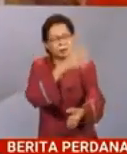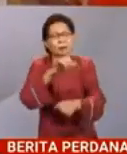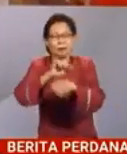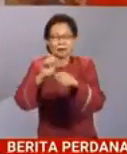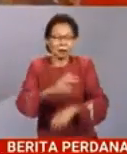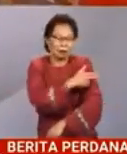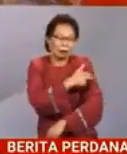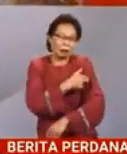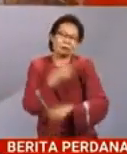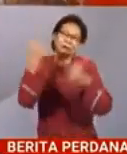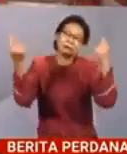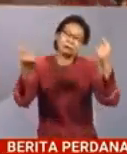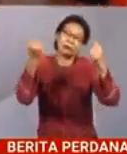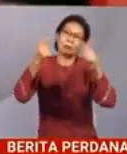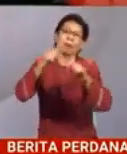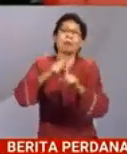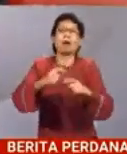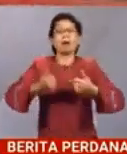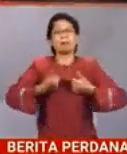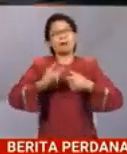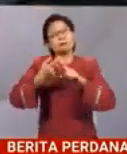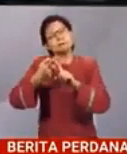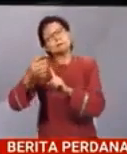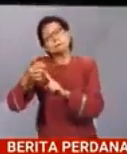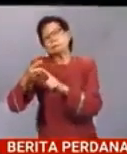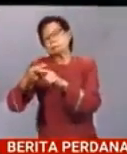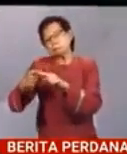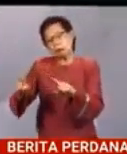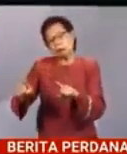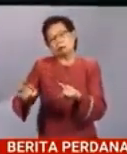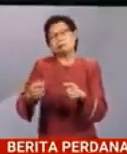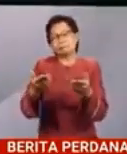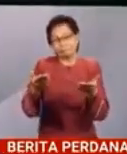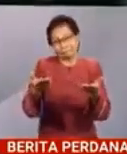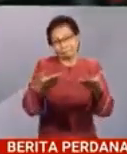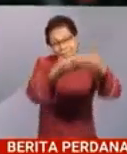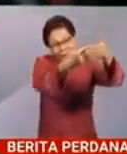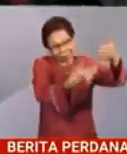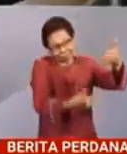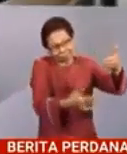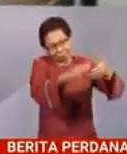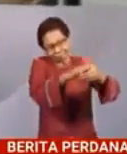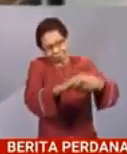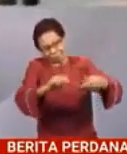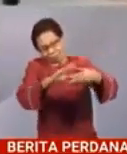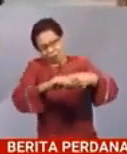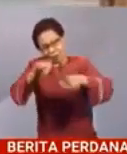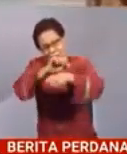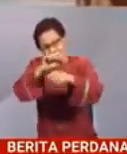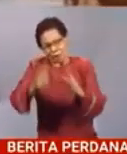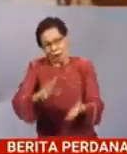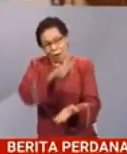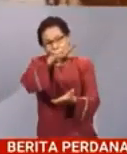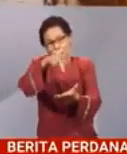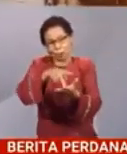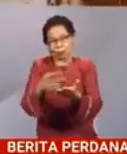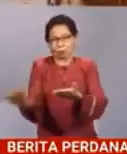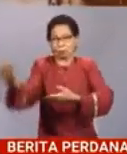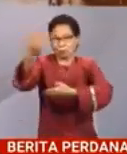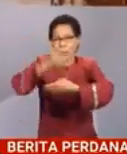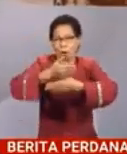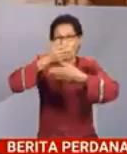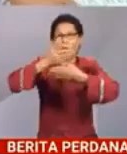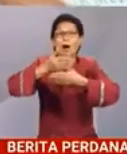dengan cara berbeza. Berikut antara cerita yang dikongsikan oleh petugas di Pusat Kuarantin